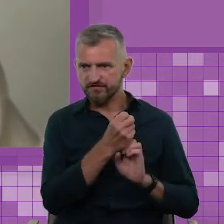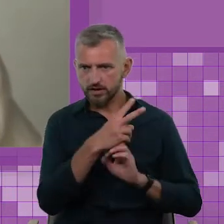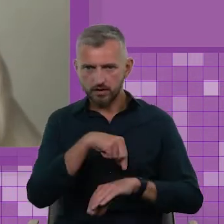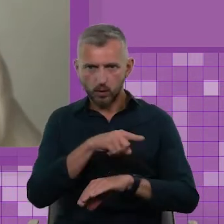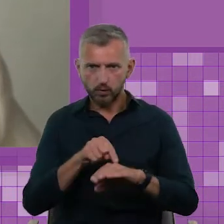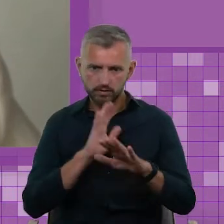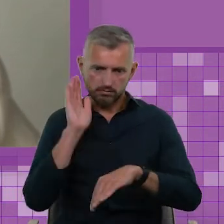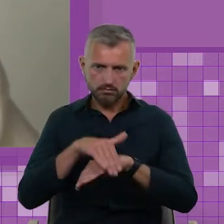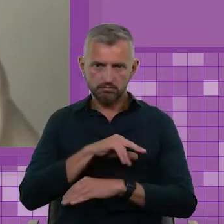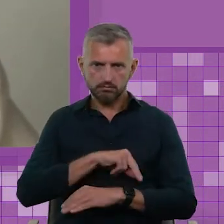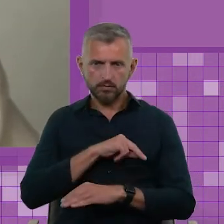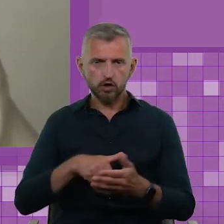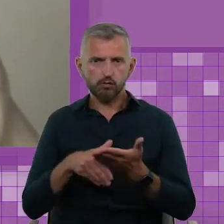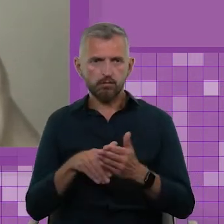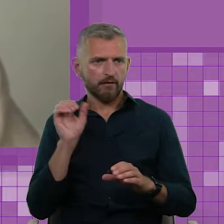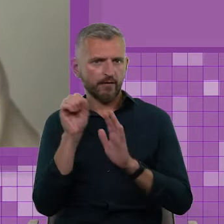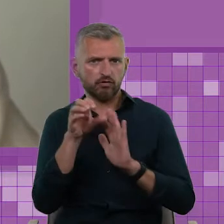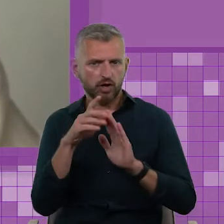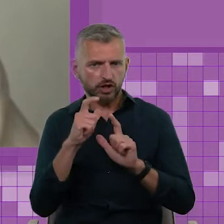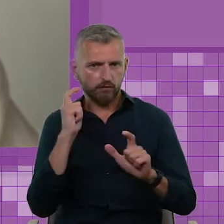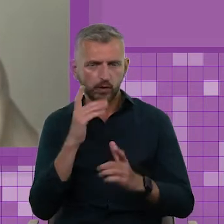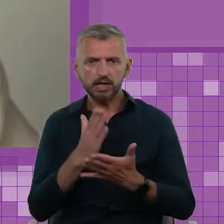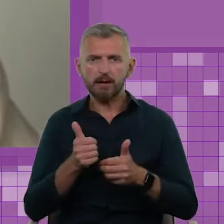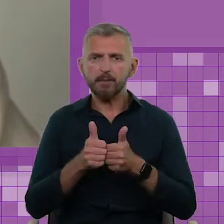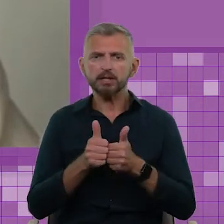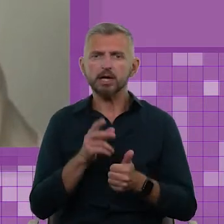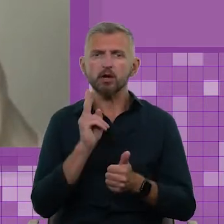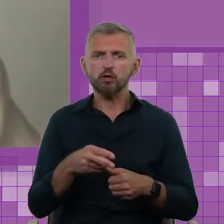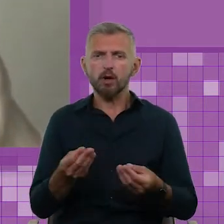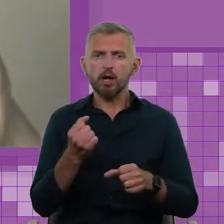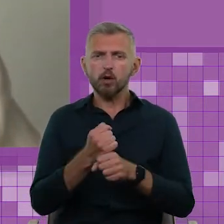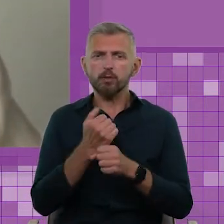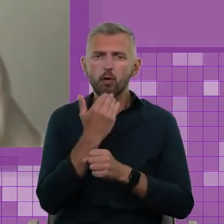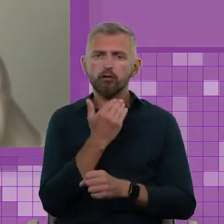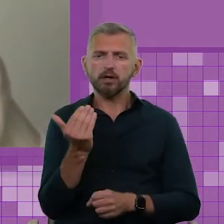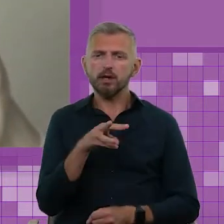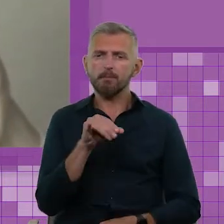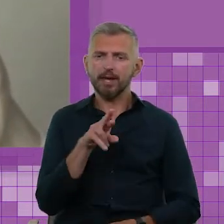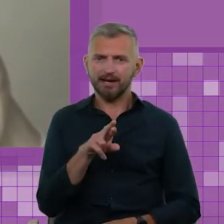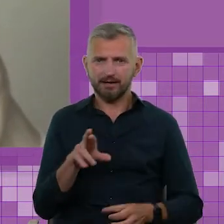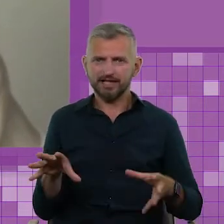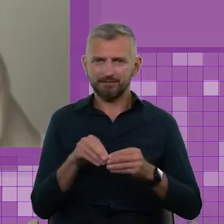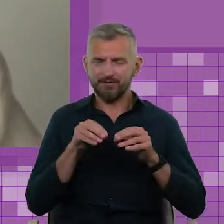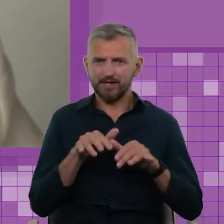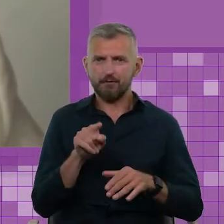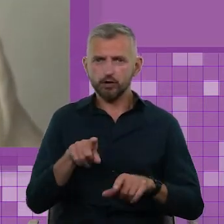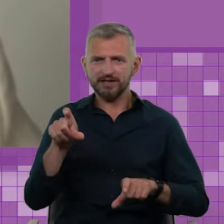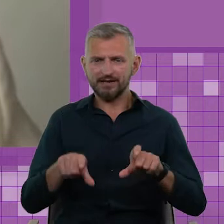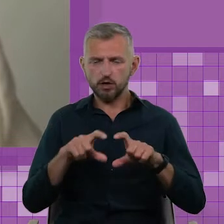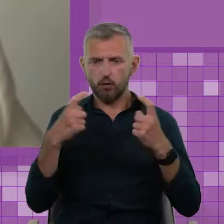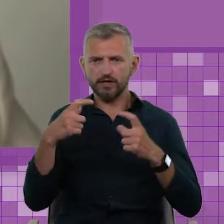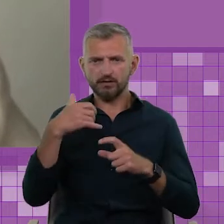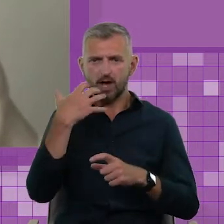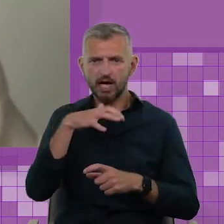фури. В нас є партнери, які роблять нам останню мілю, це Співдія. Вони сидять на офісі